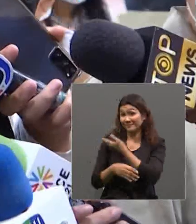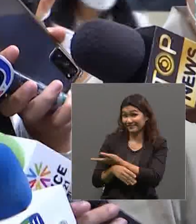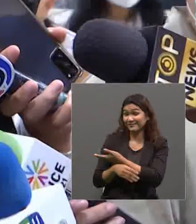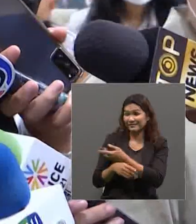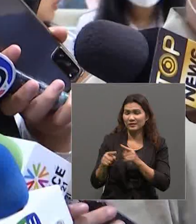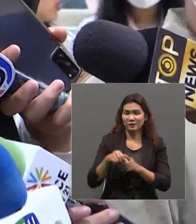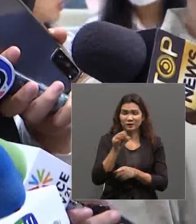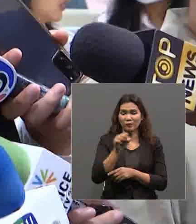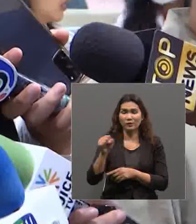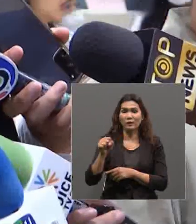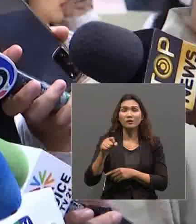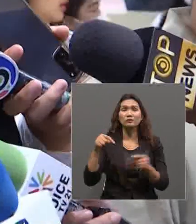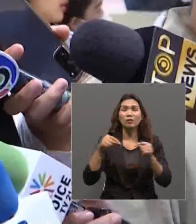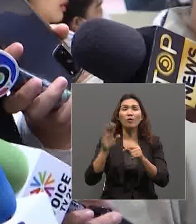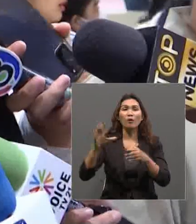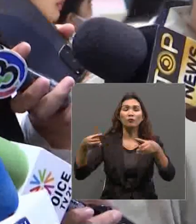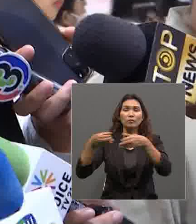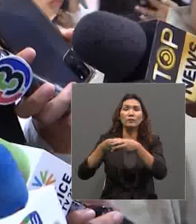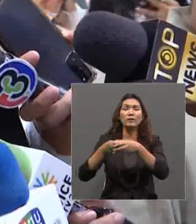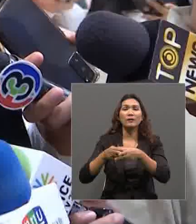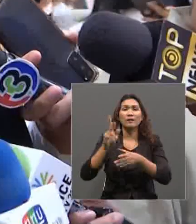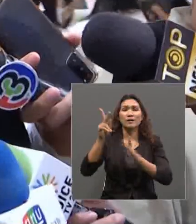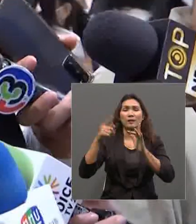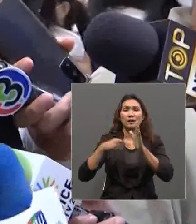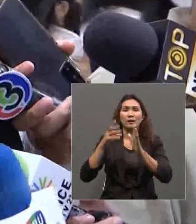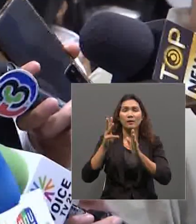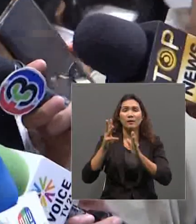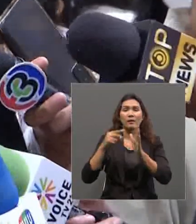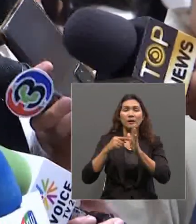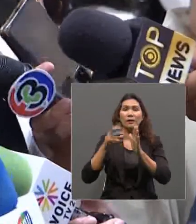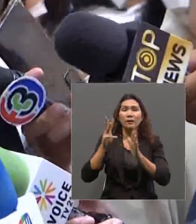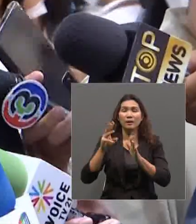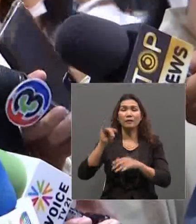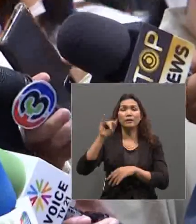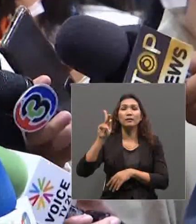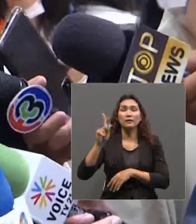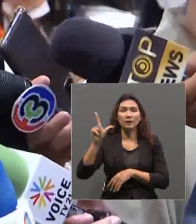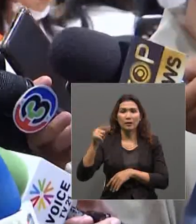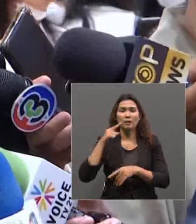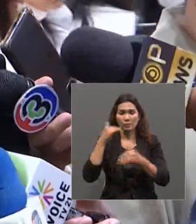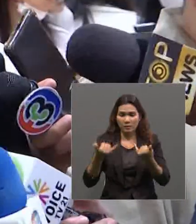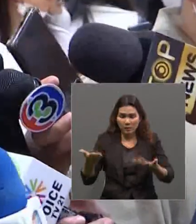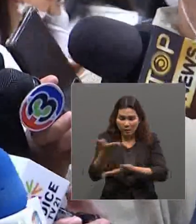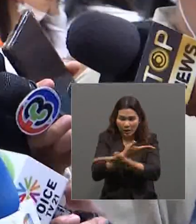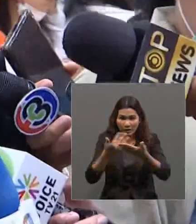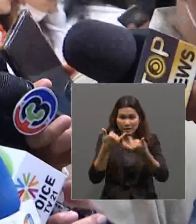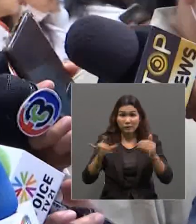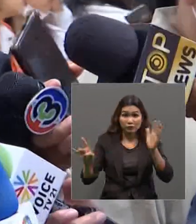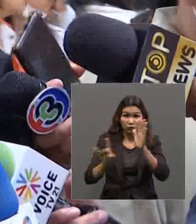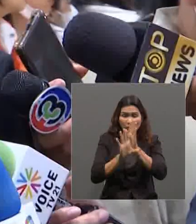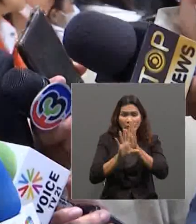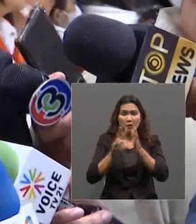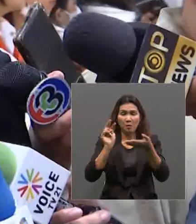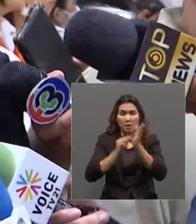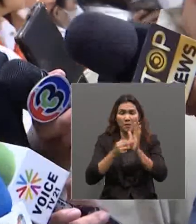มส.ส.จากพรรคก้าวไกลก็บอกว่าการอภิปรายครั้งนี้เป็นครั้งสุดท้ายจึงจะยกระดับให้เทียบเท่ากับการอภิปรายไม่ไว้วาง